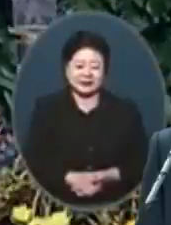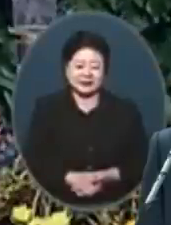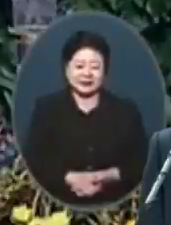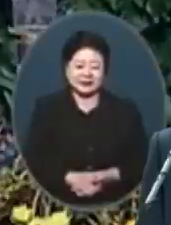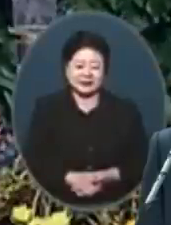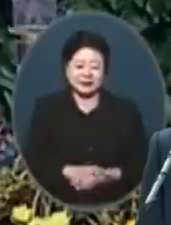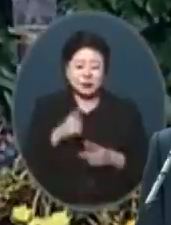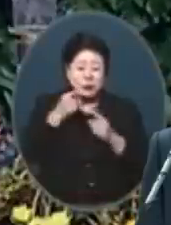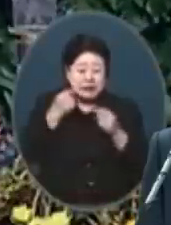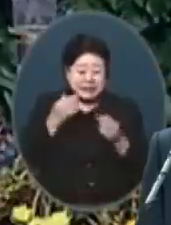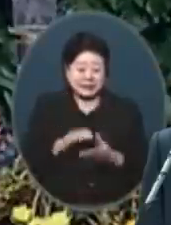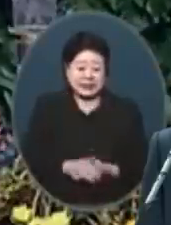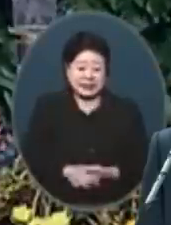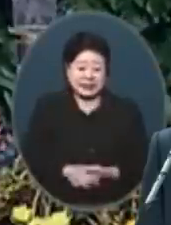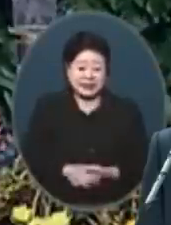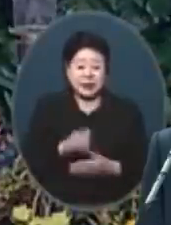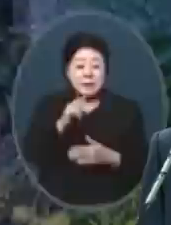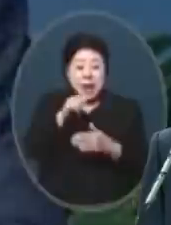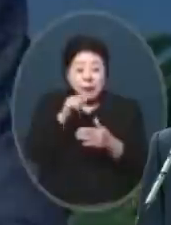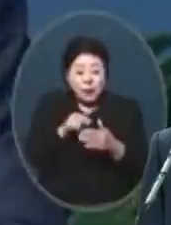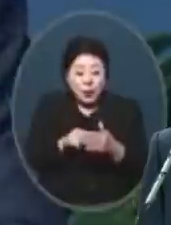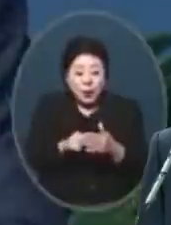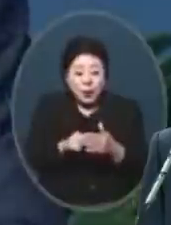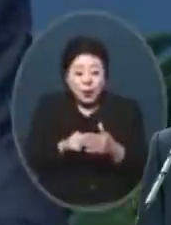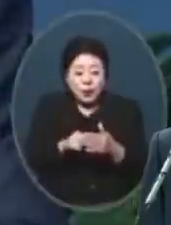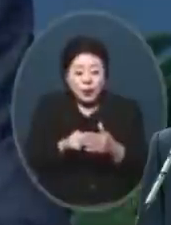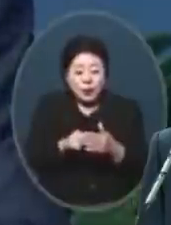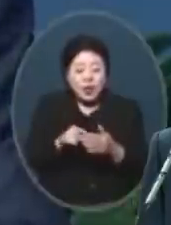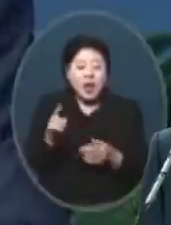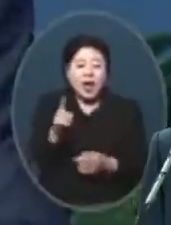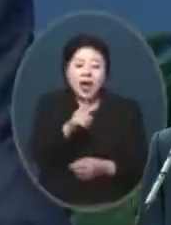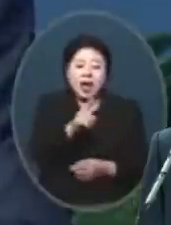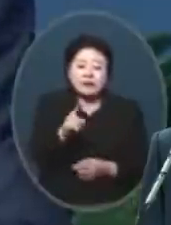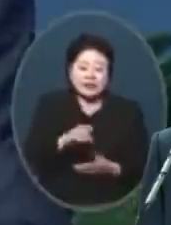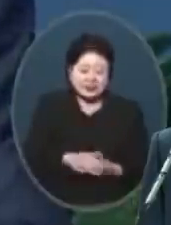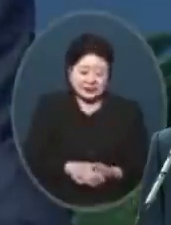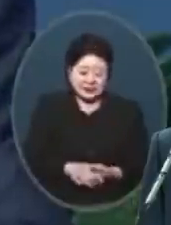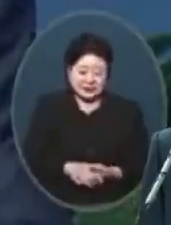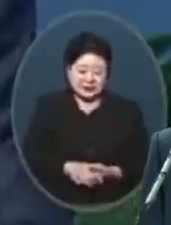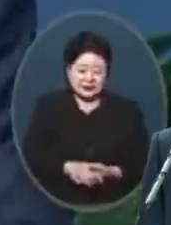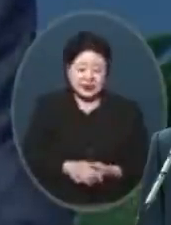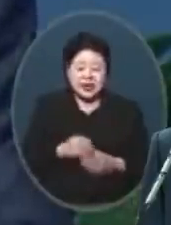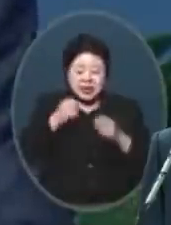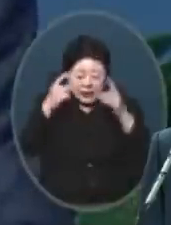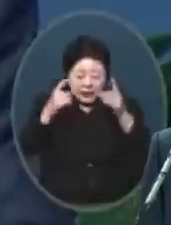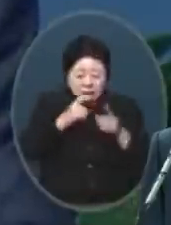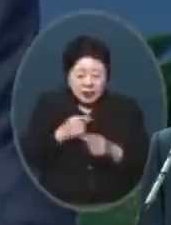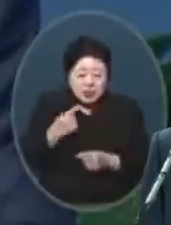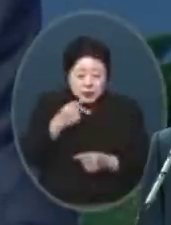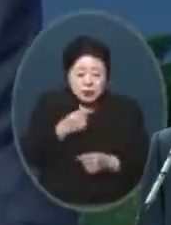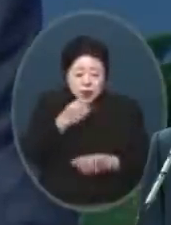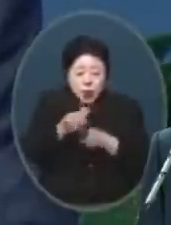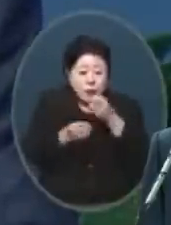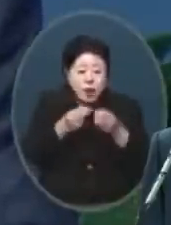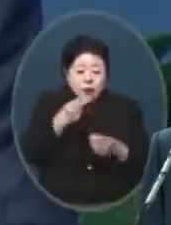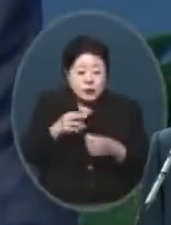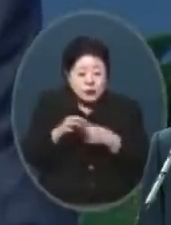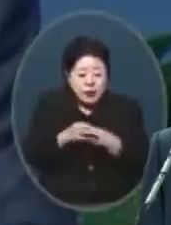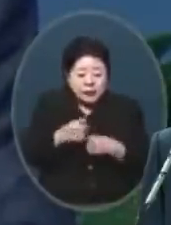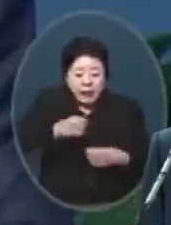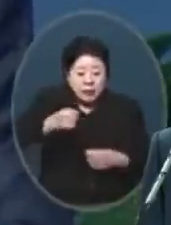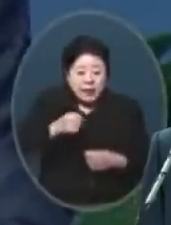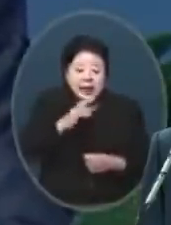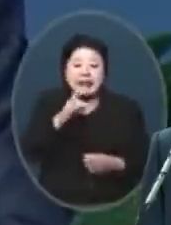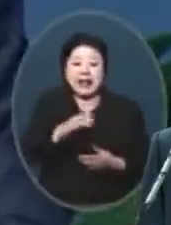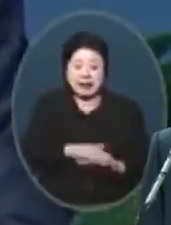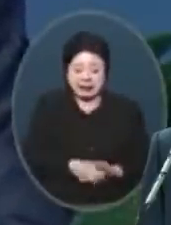내가 마음으로 아무리 깨달았다 해도 입술로 고백하지 않으면 내 것은 안 되는